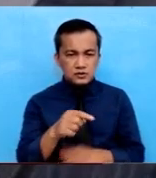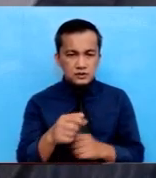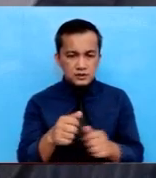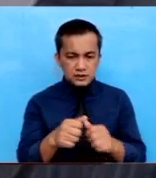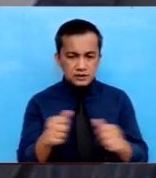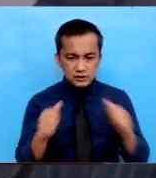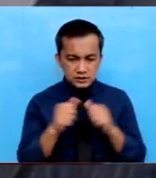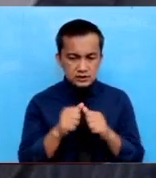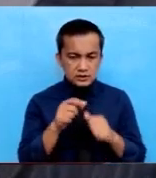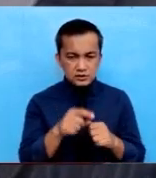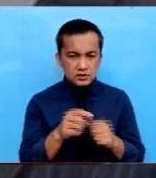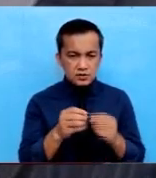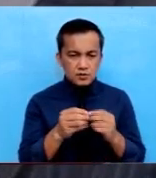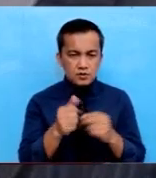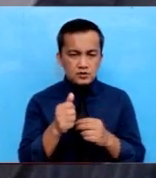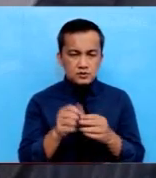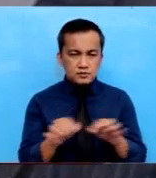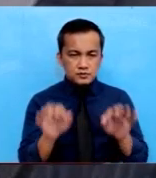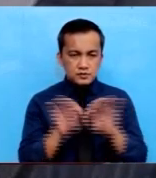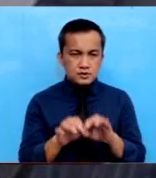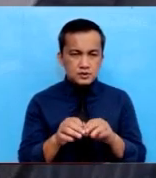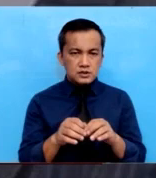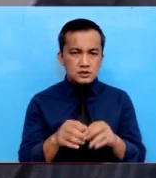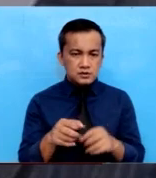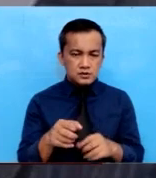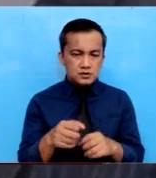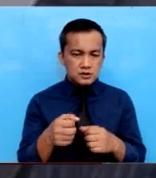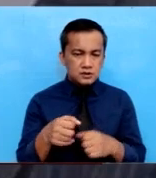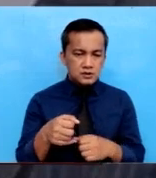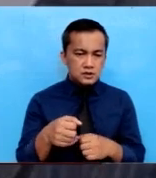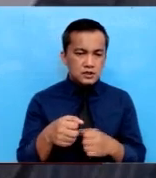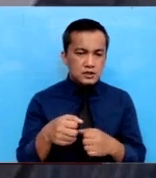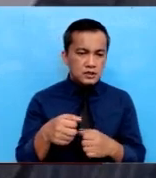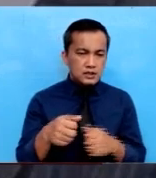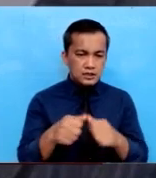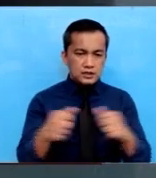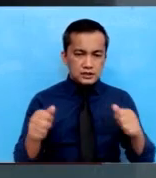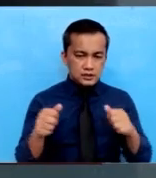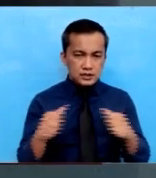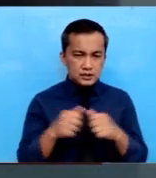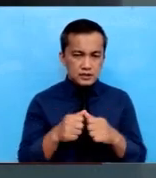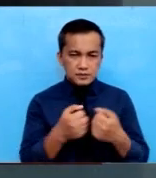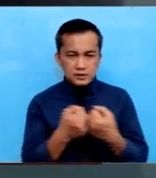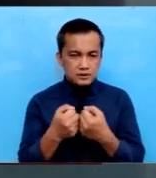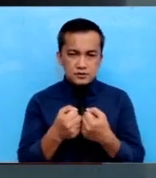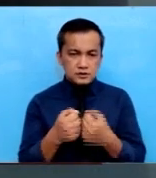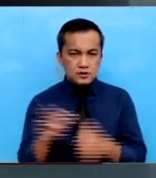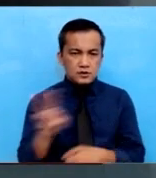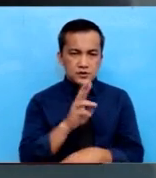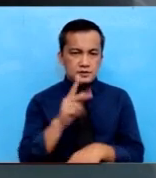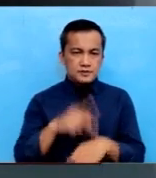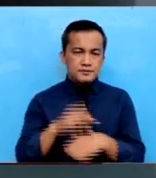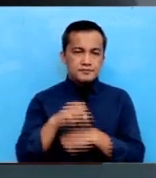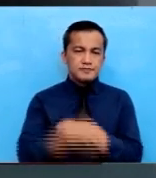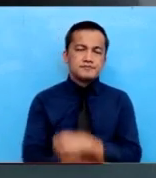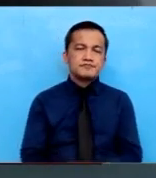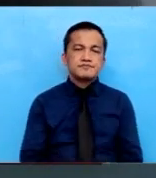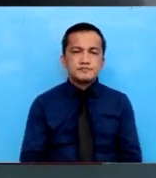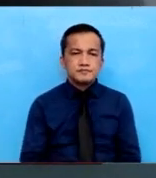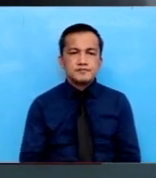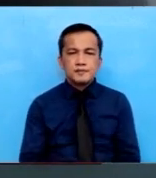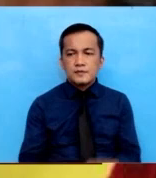yung pinag-aagawang area diyan sa West Philippine Sea. Kinontra naman niya ni Senator